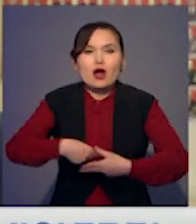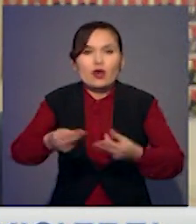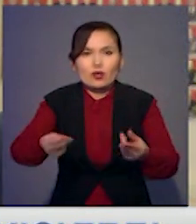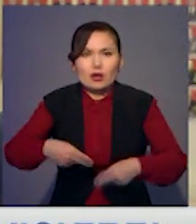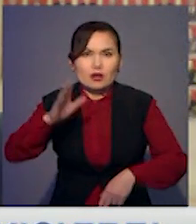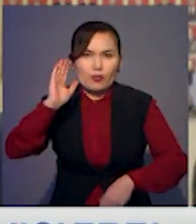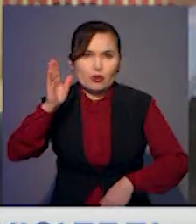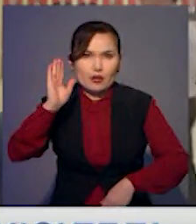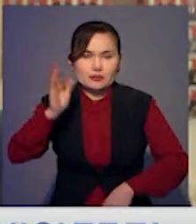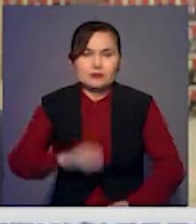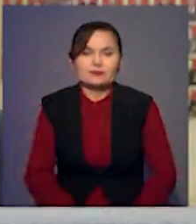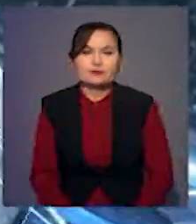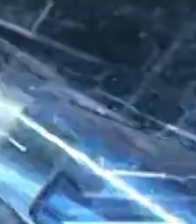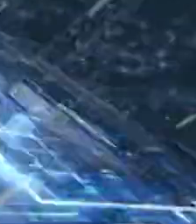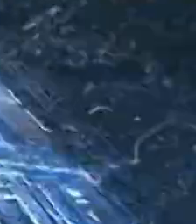нығайтамыз.